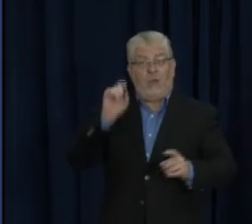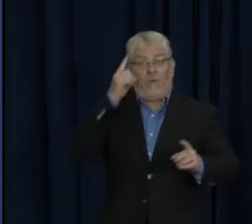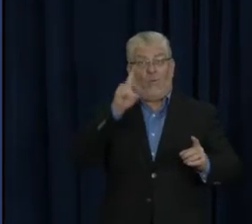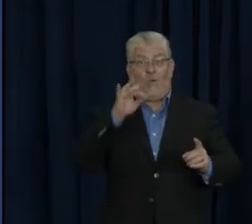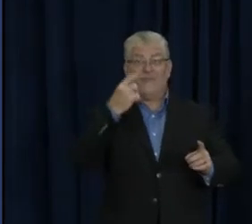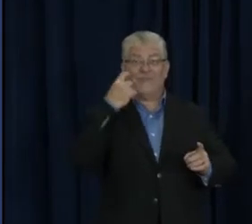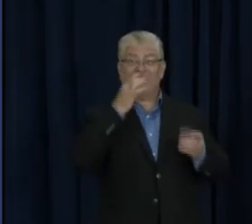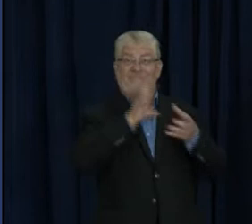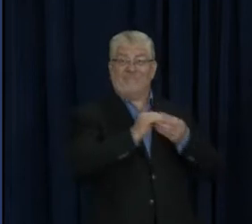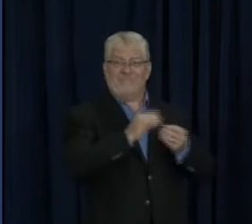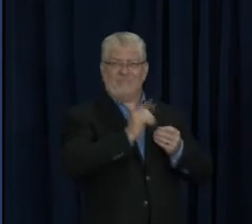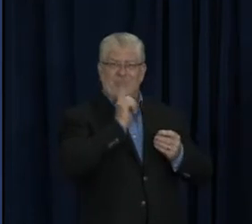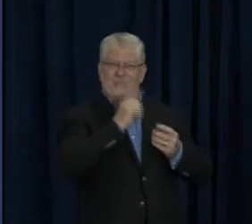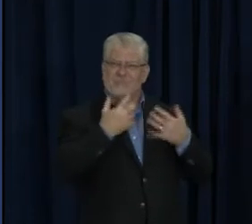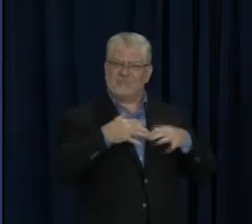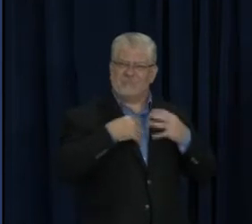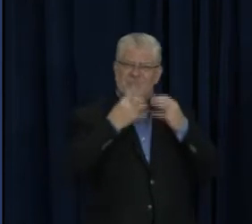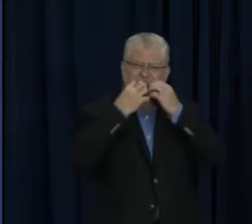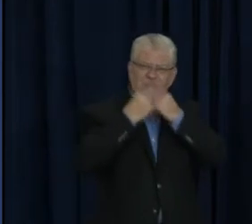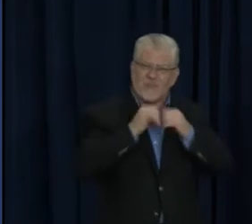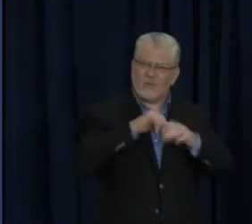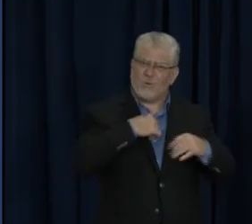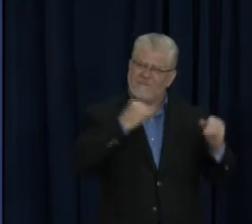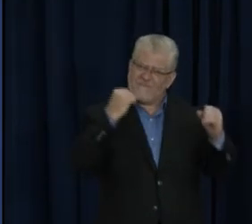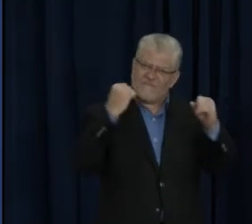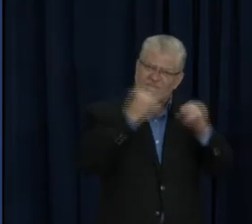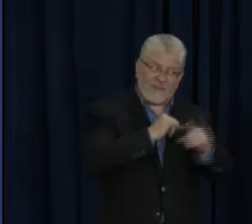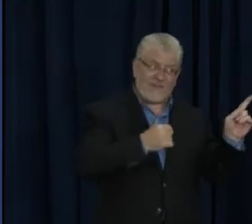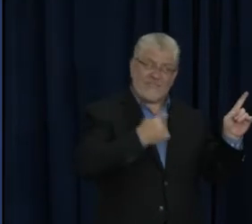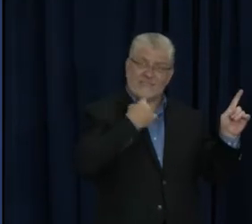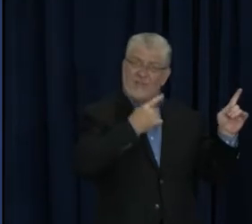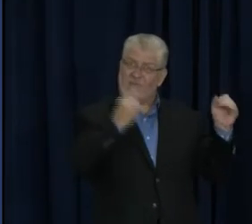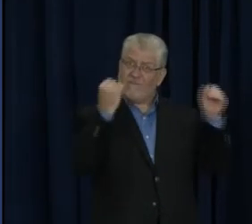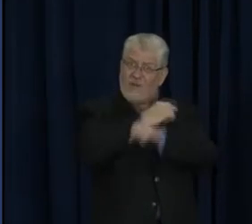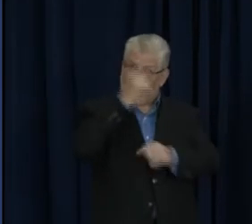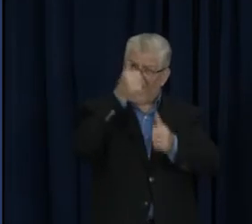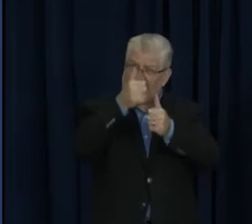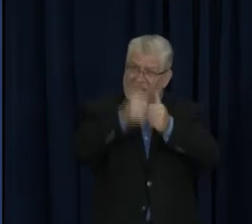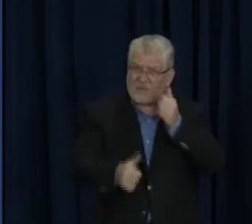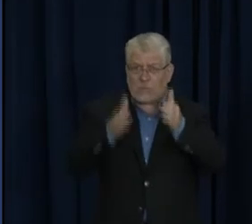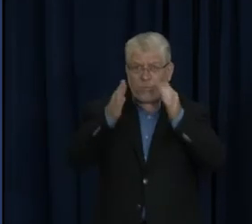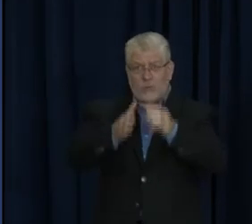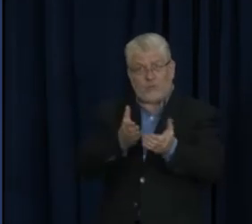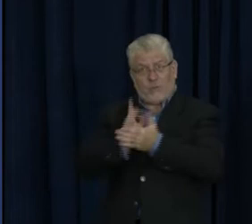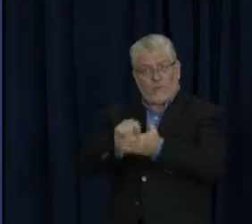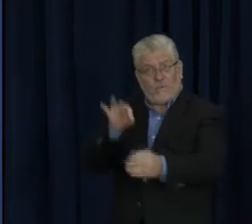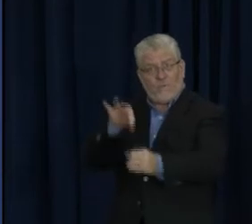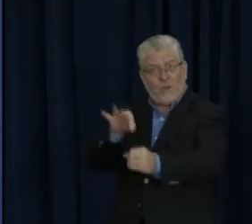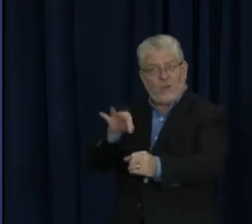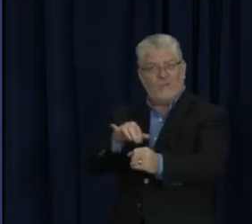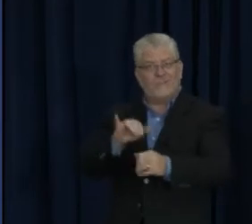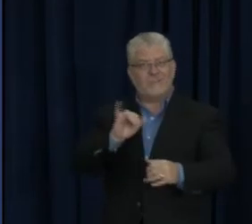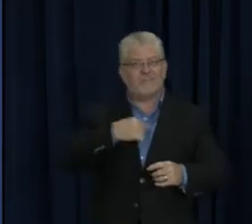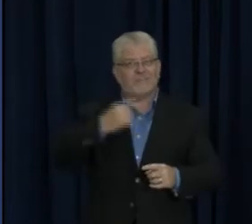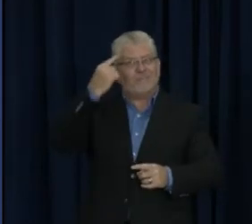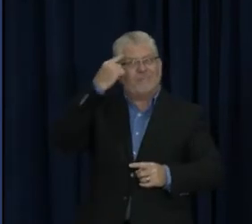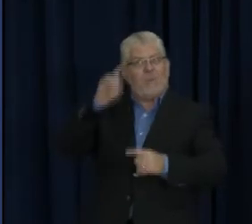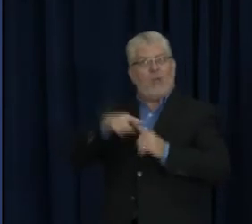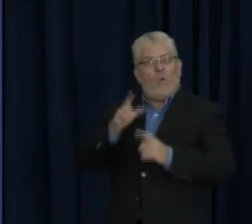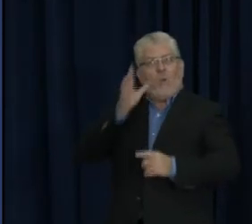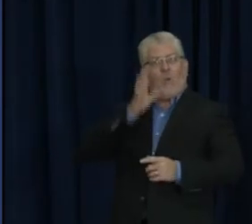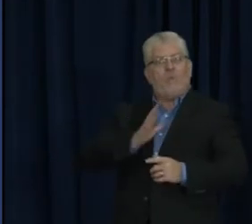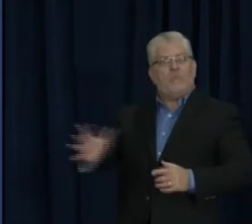18 لدستورنا. وبطبيعة الحال هناك حق للتصويت الذي